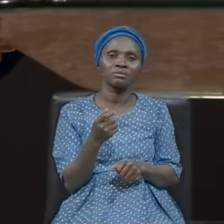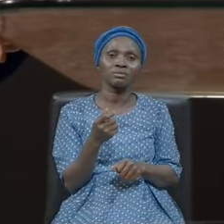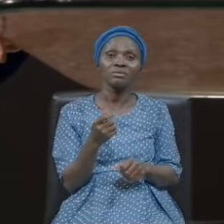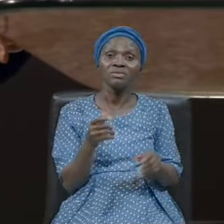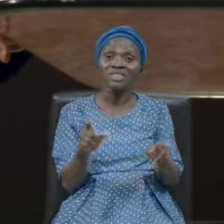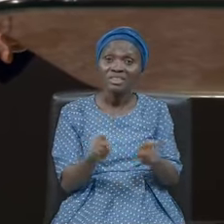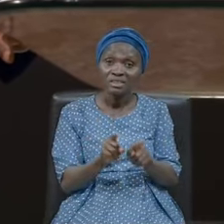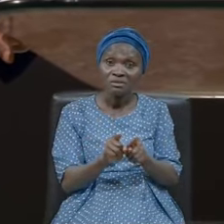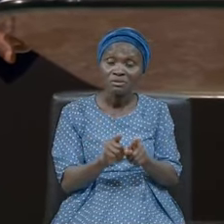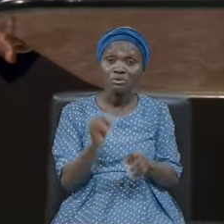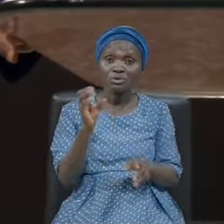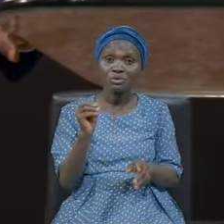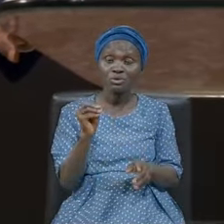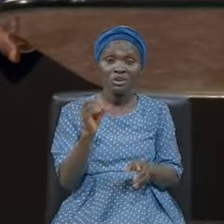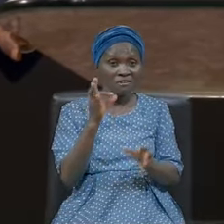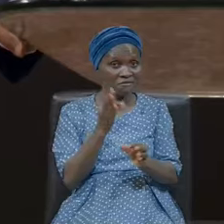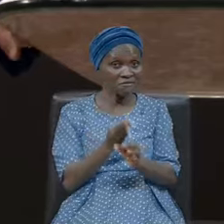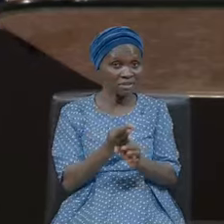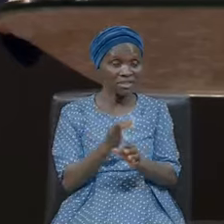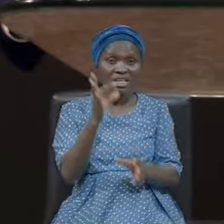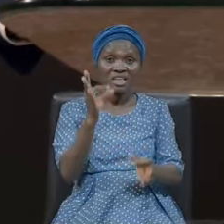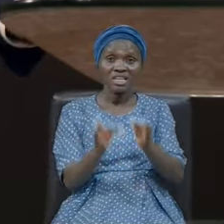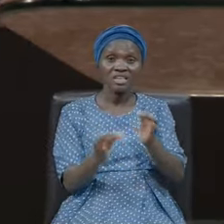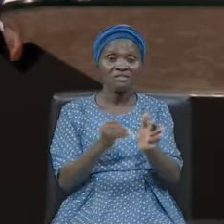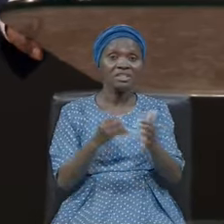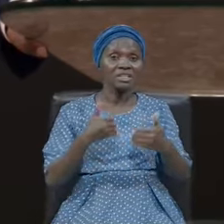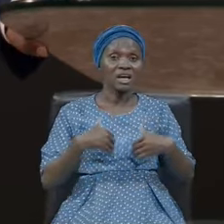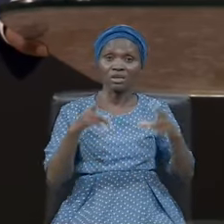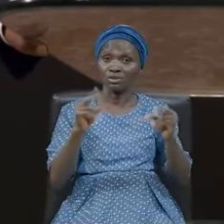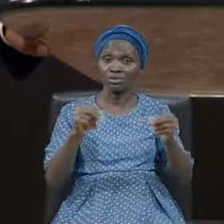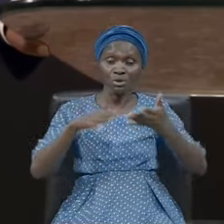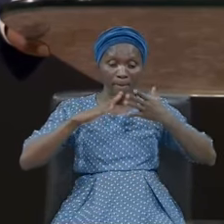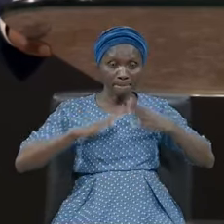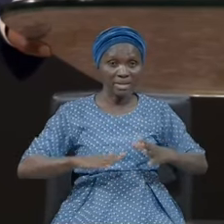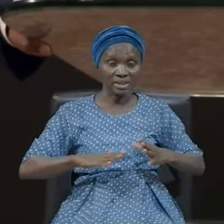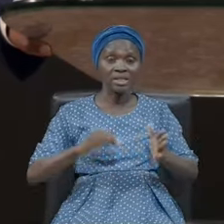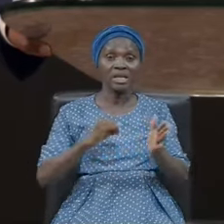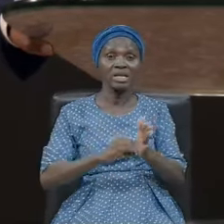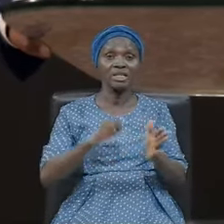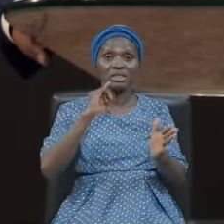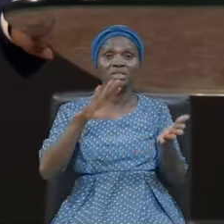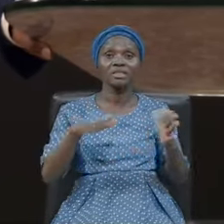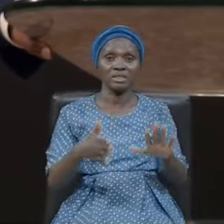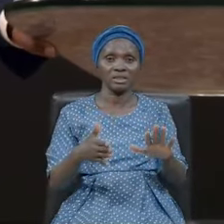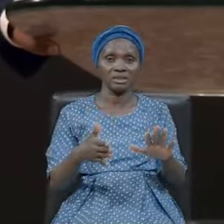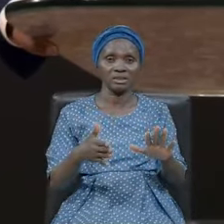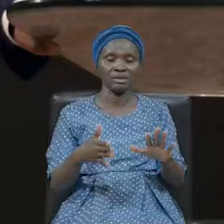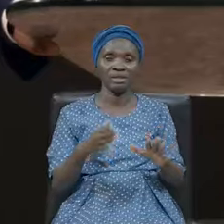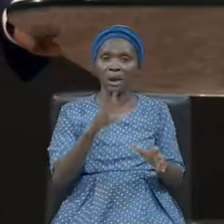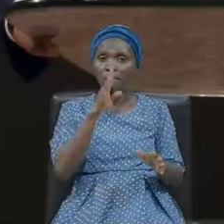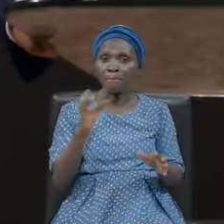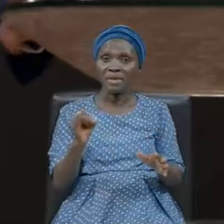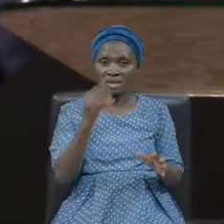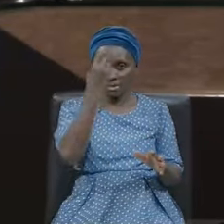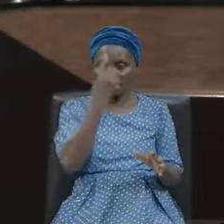Il en est ainsi de la foi. Si elle n'a pas la paix, elle est morte en